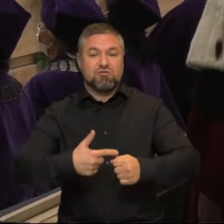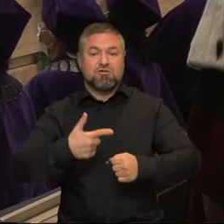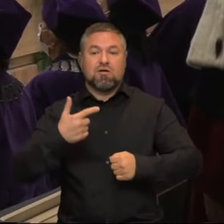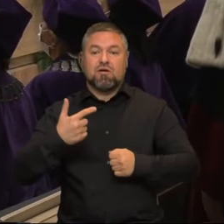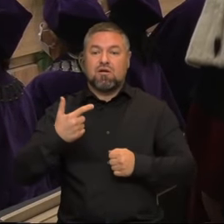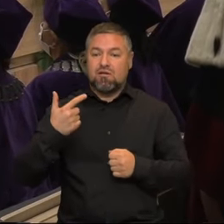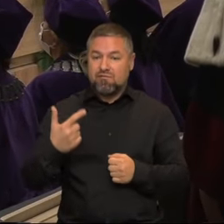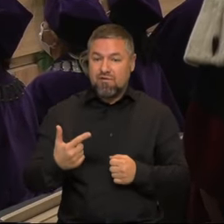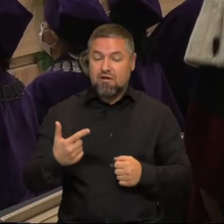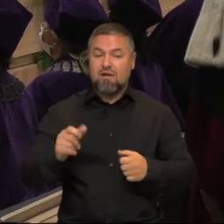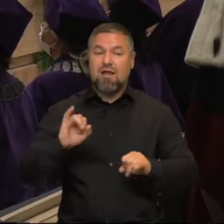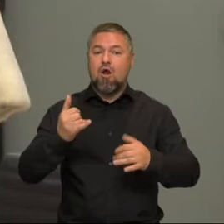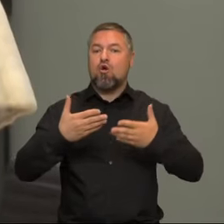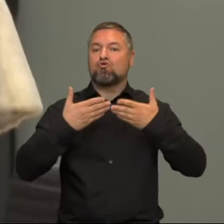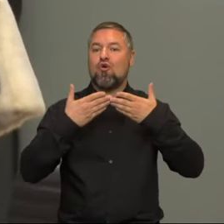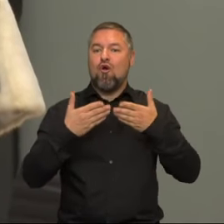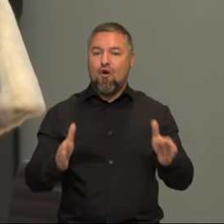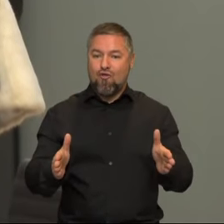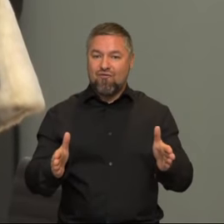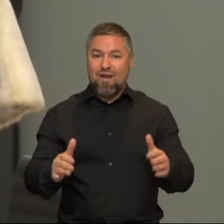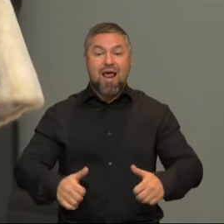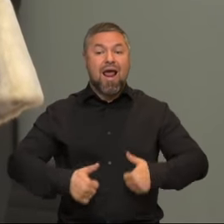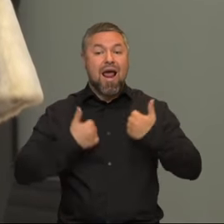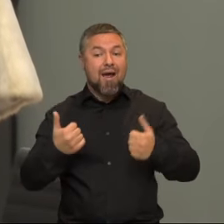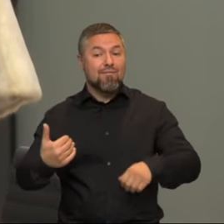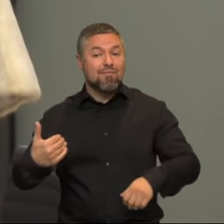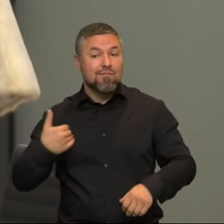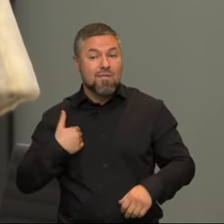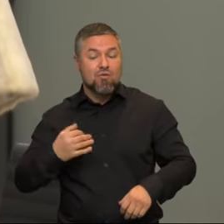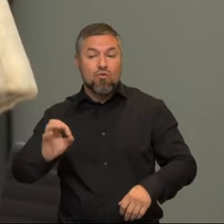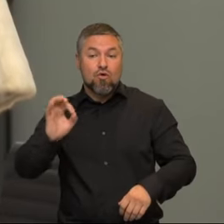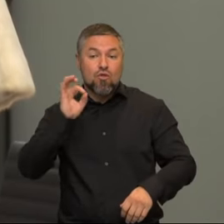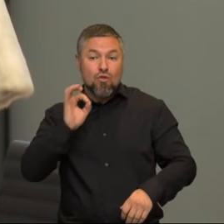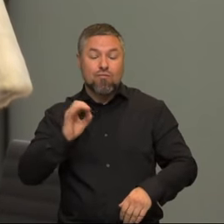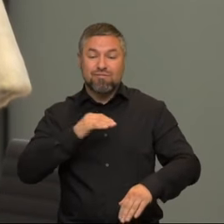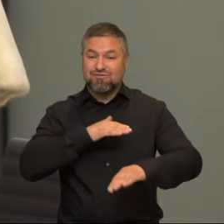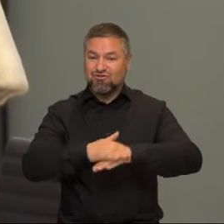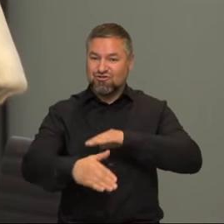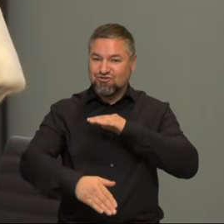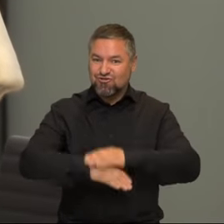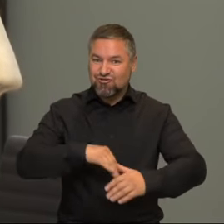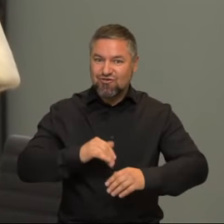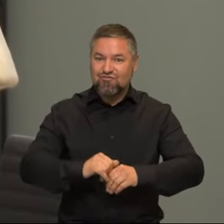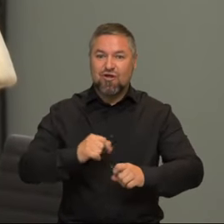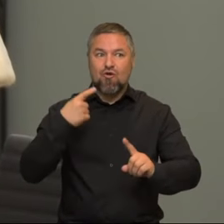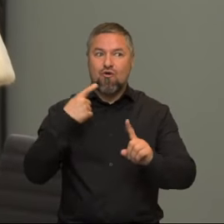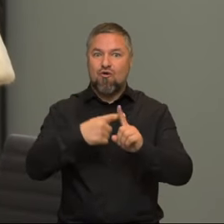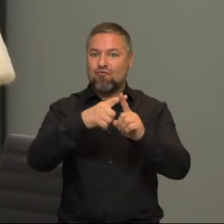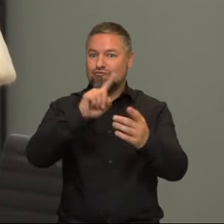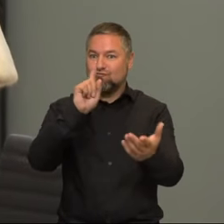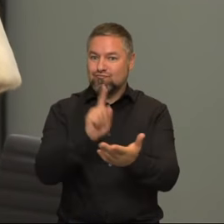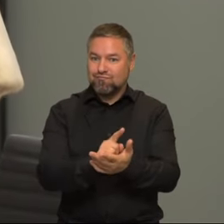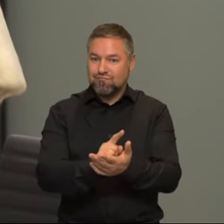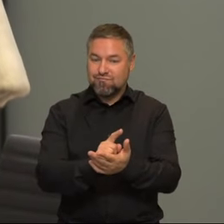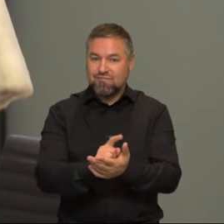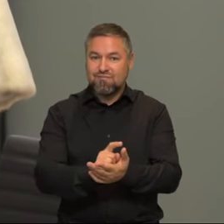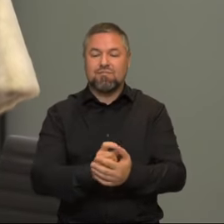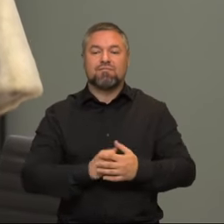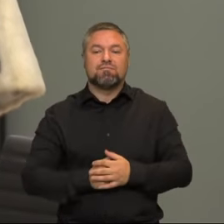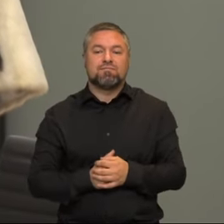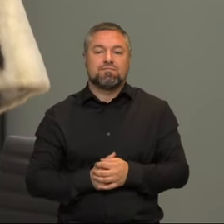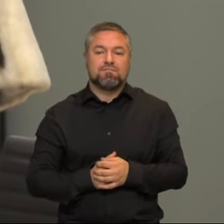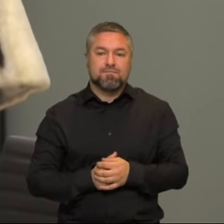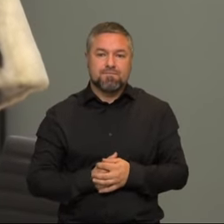2021-2020 jako otwarty. Oby był dobry, szczęśliwy i pomyślny. Quod